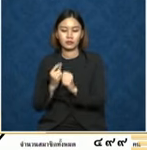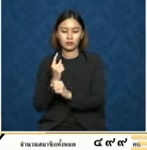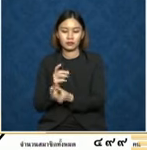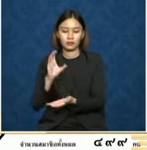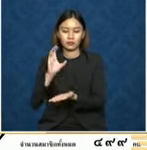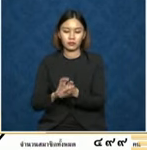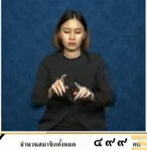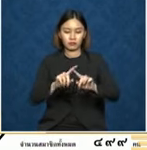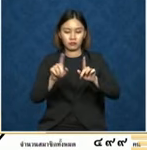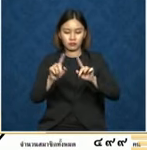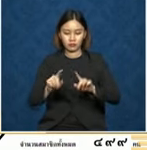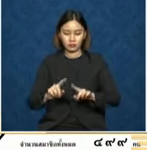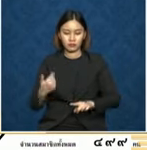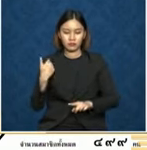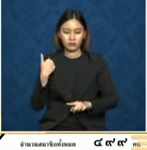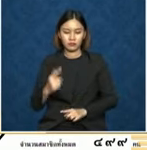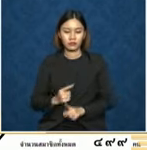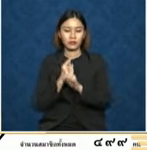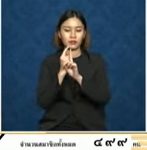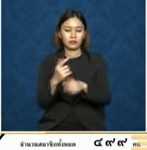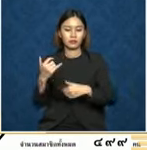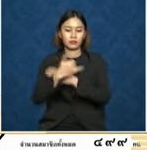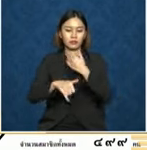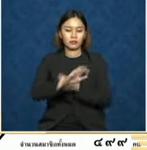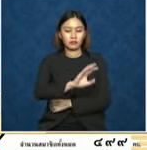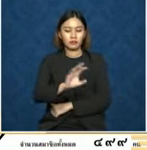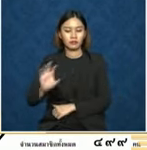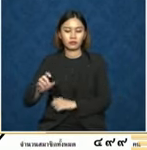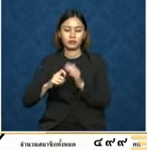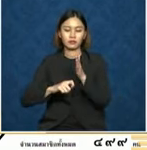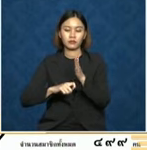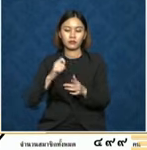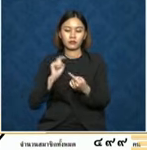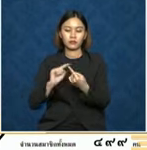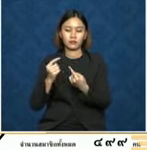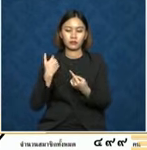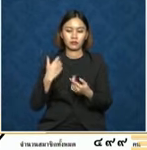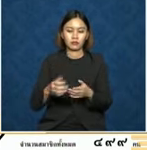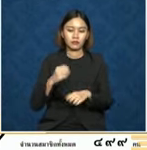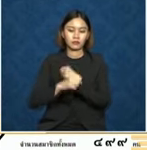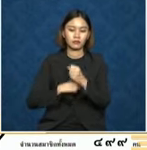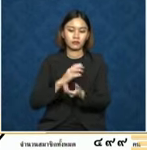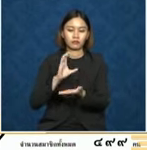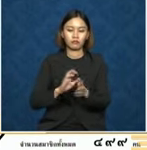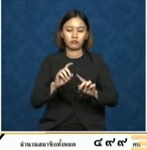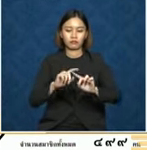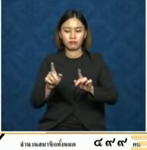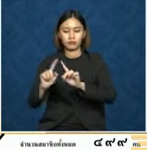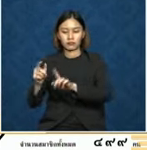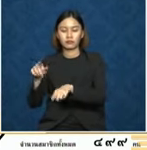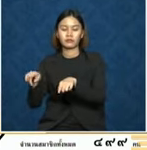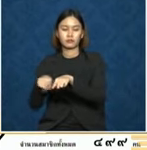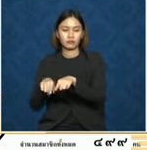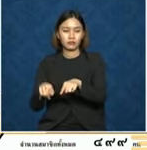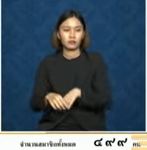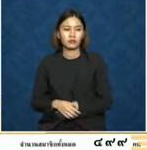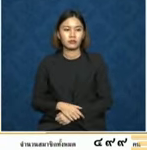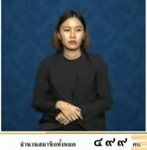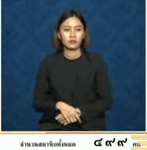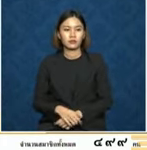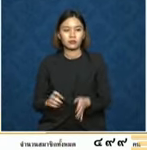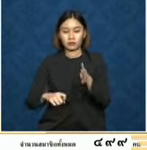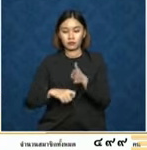มาณที่ต่างกันออกไปตามบริบทของแต่ละประเทศและเหตุผลของการตั้งปีงบประมาณก็ต่างกันออกไปเช่นกันครับด้วยเหตุผ